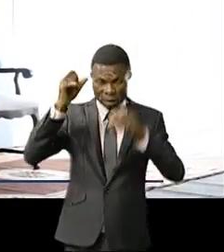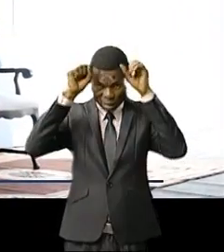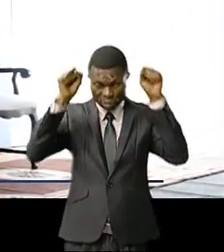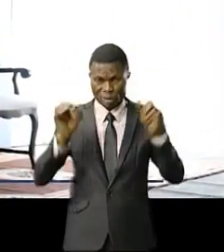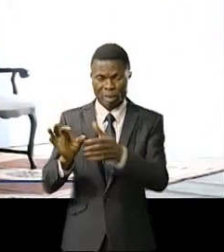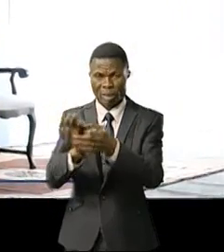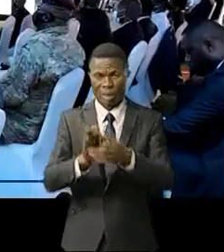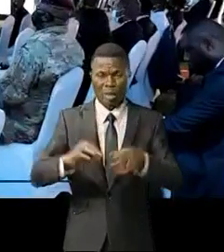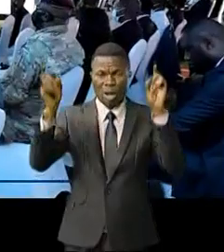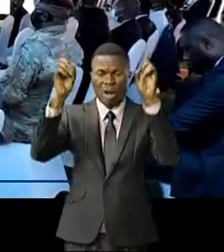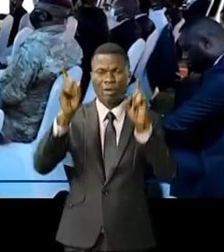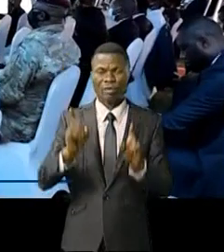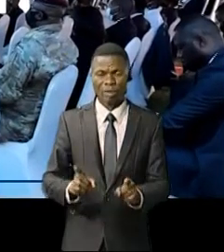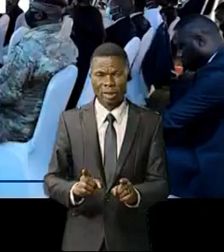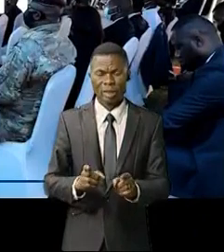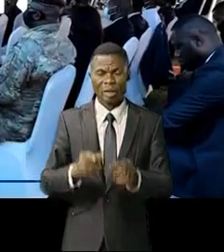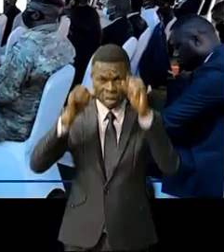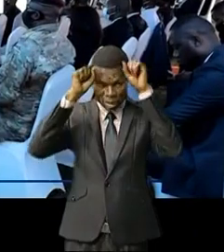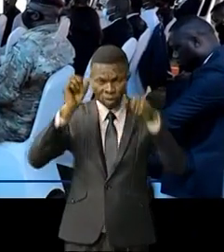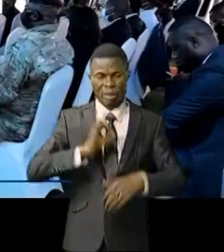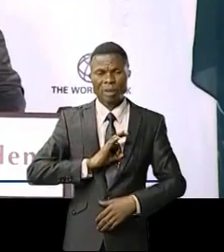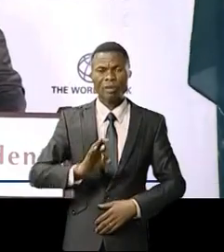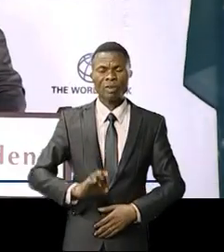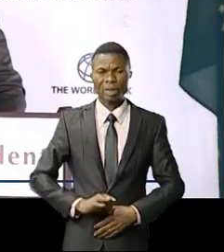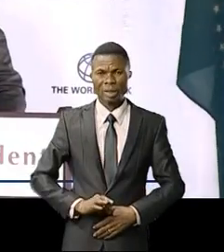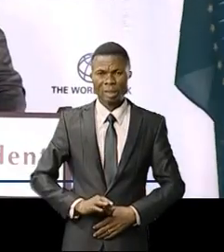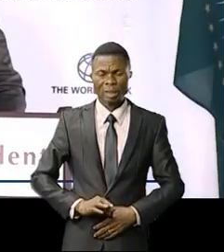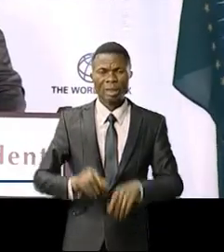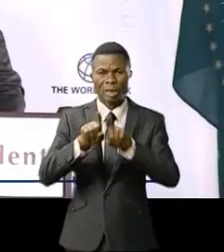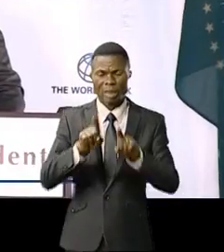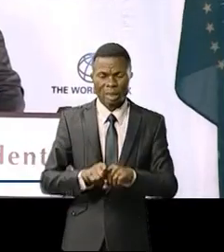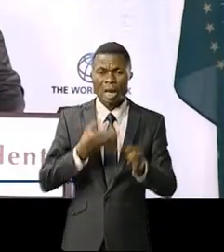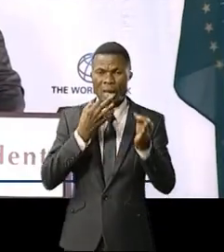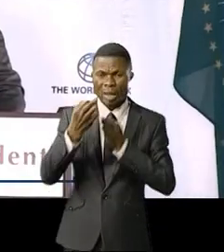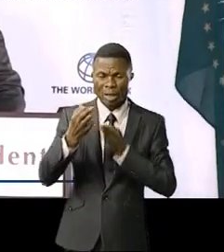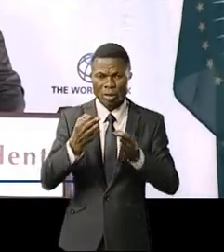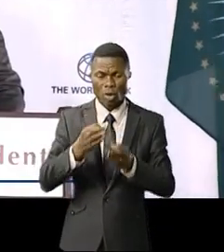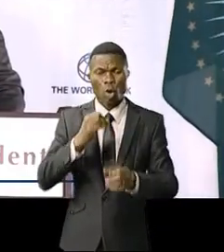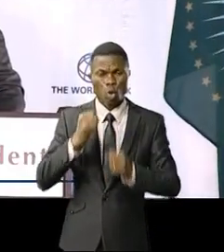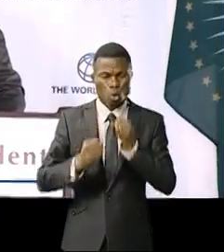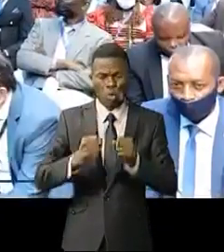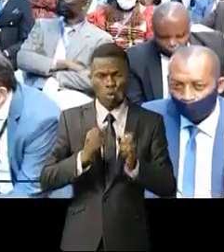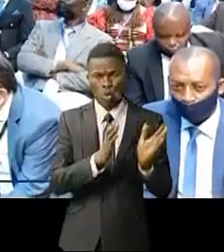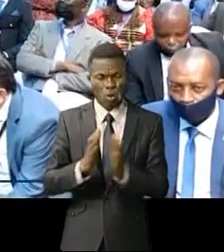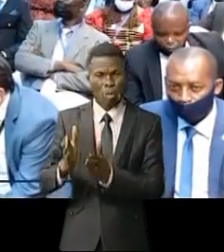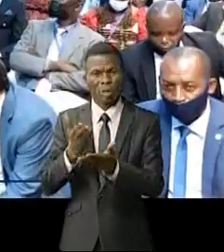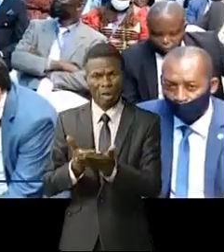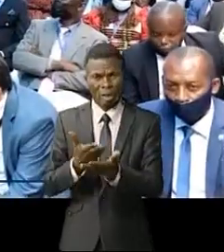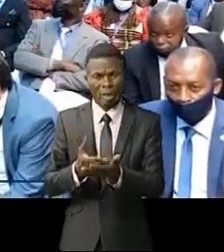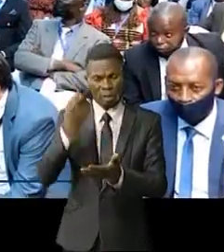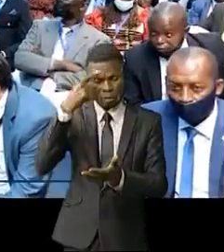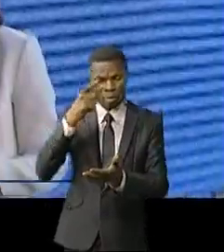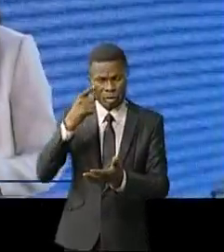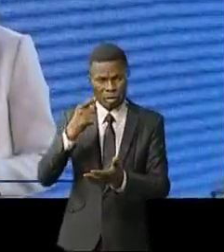en exercice de l'Union africaine, Félix-Antoine Tshisekedi Tshilombo a également indiqué que les efforts sont également fournis afin